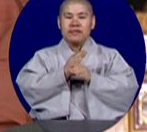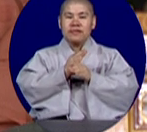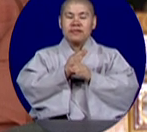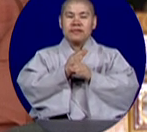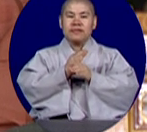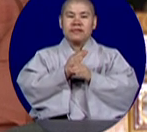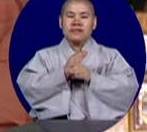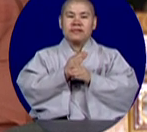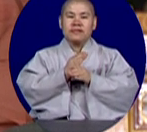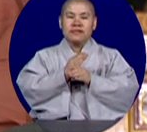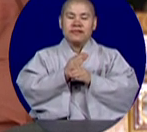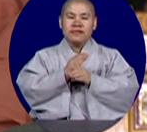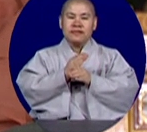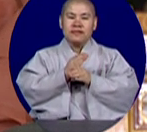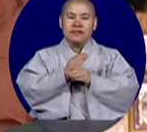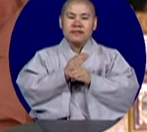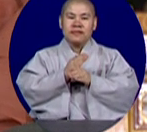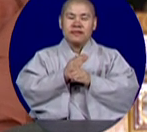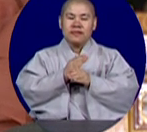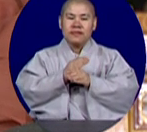그